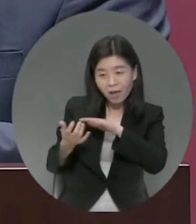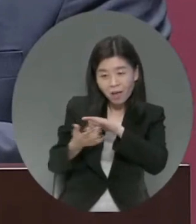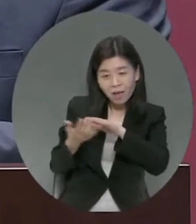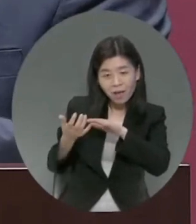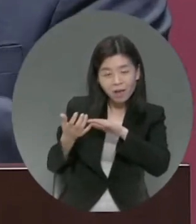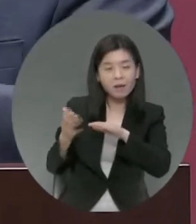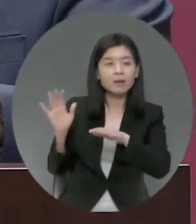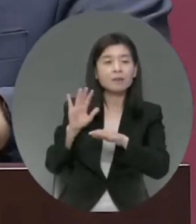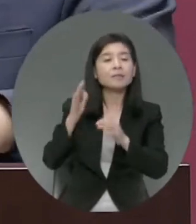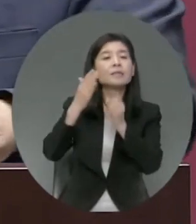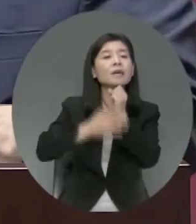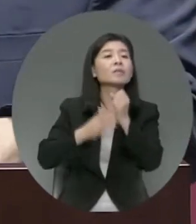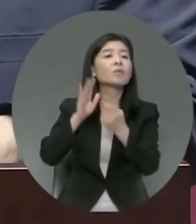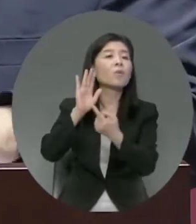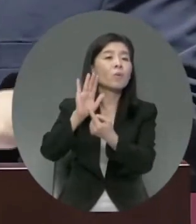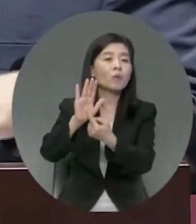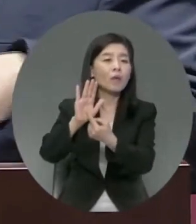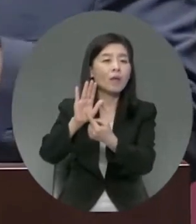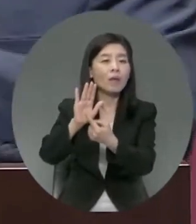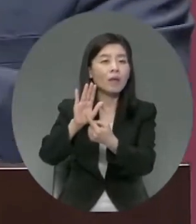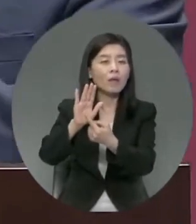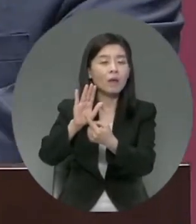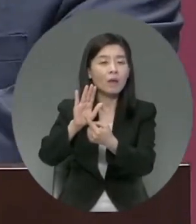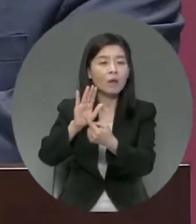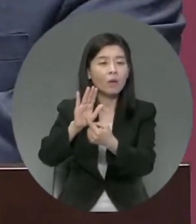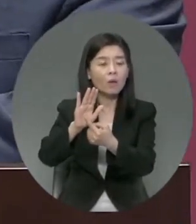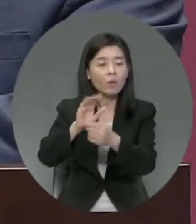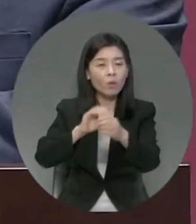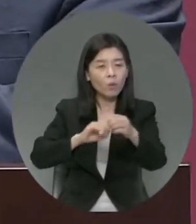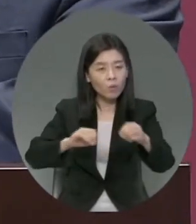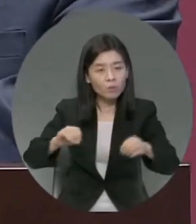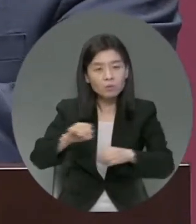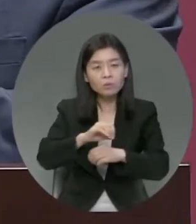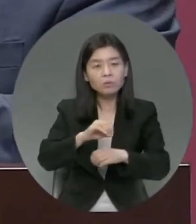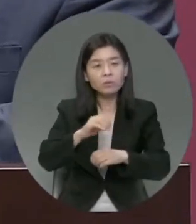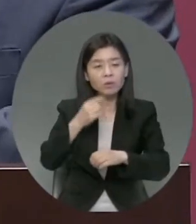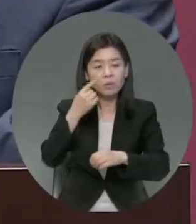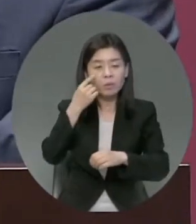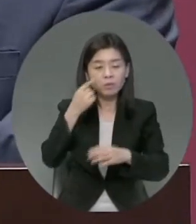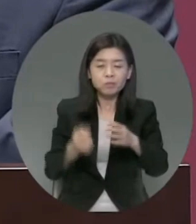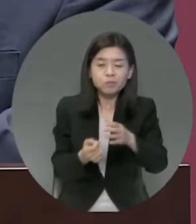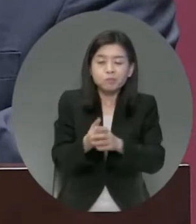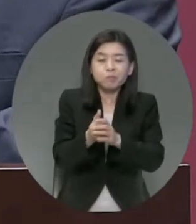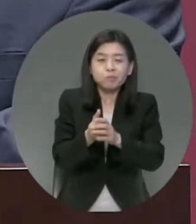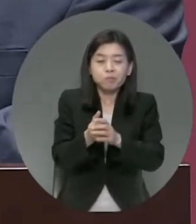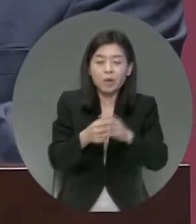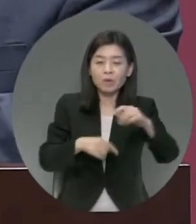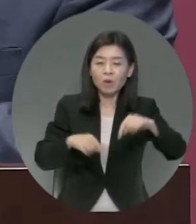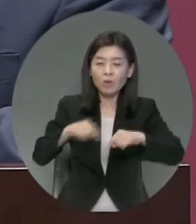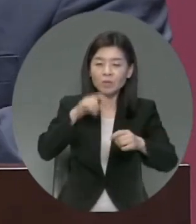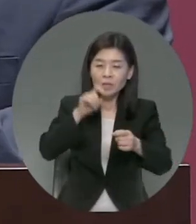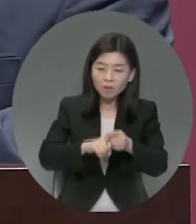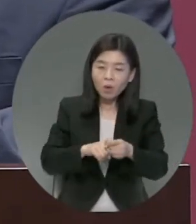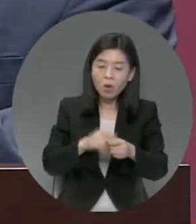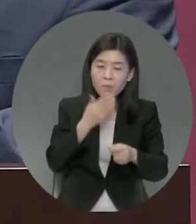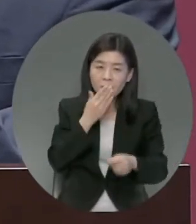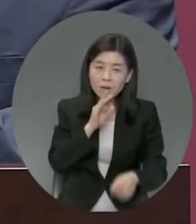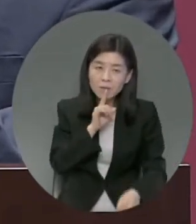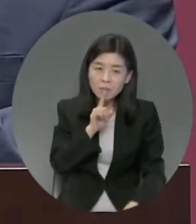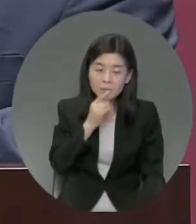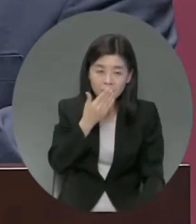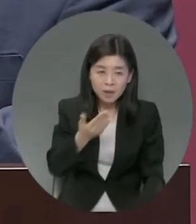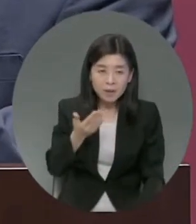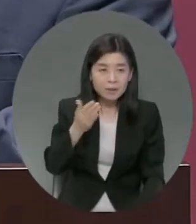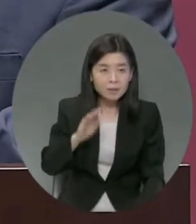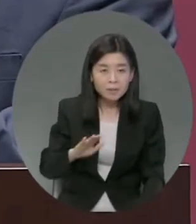얘기하려고 그러면 사진 공개하는 게 굉장히 이례적이라야지 그게 정치적이라는 판단도 할 수 있습니다. 그런데 우리 김